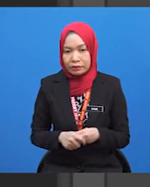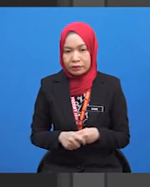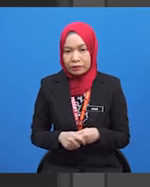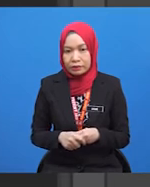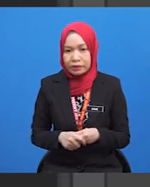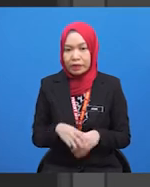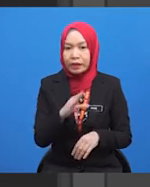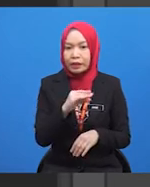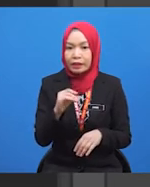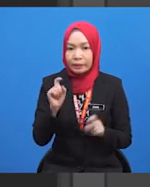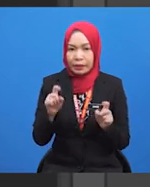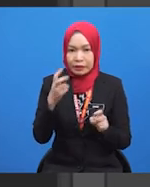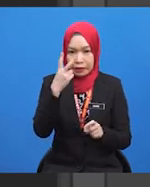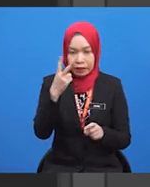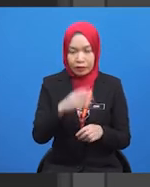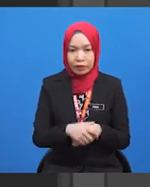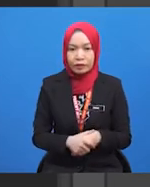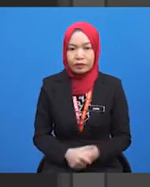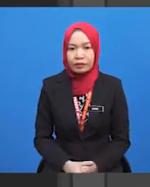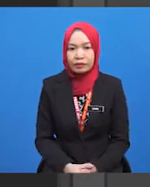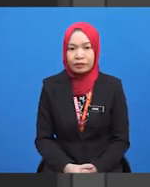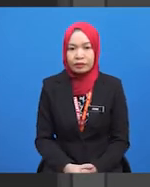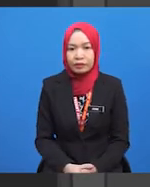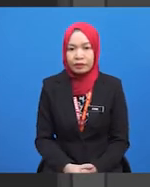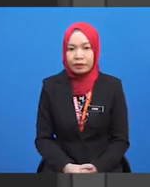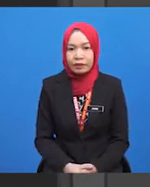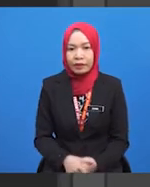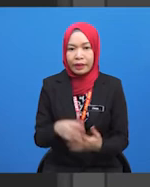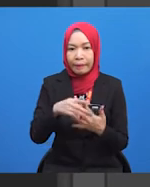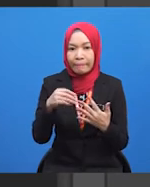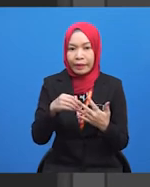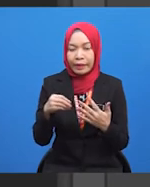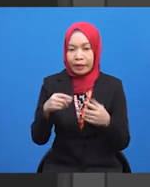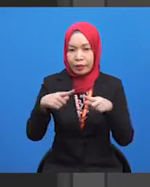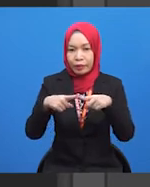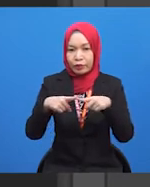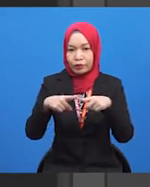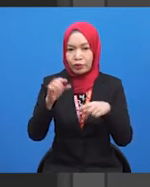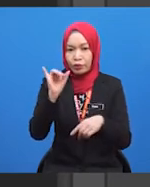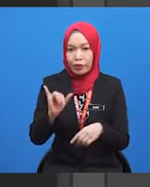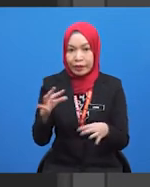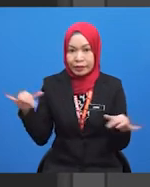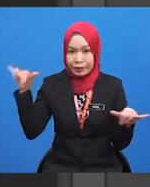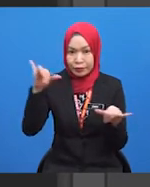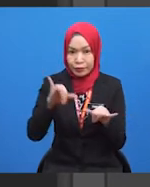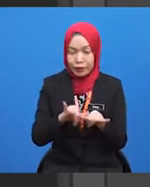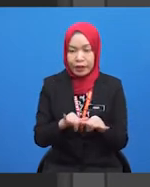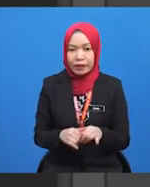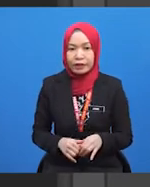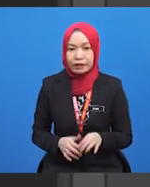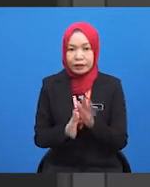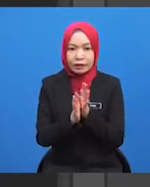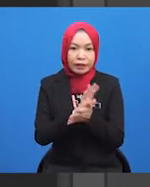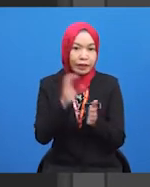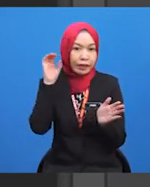Dan pastikan murid-murid memilih bucu yang sesuai supaya gambar asal